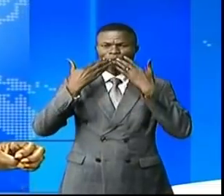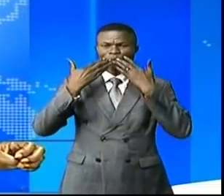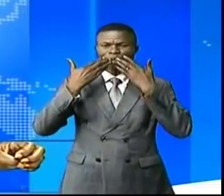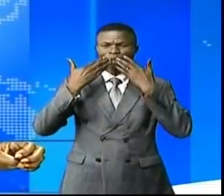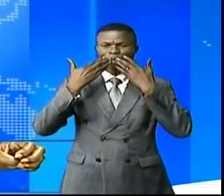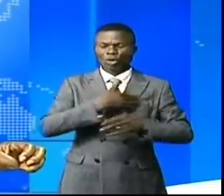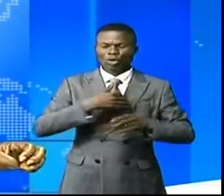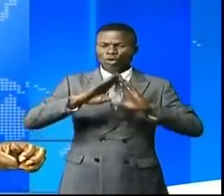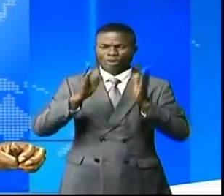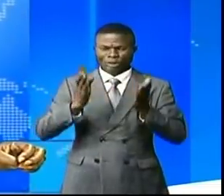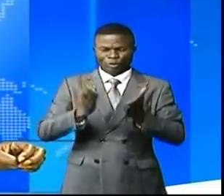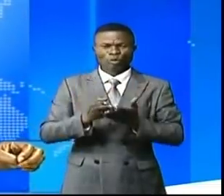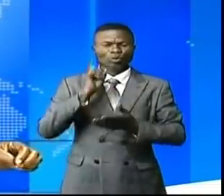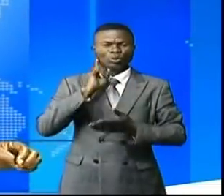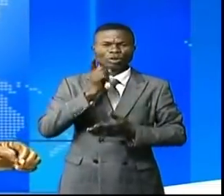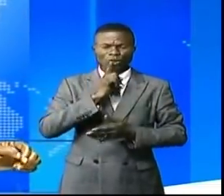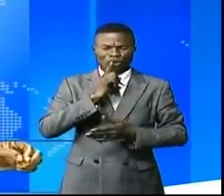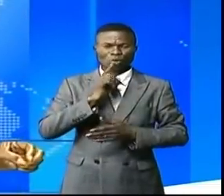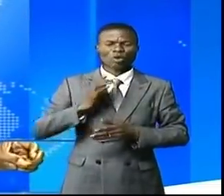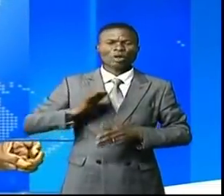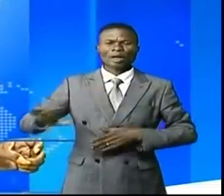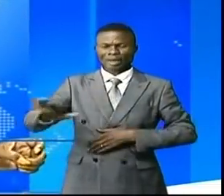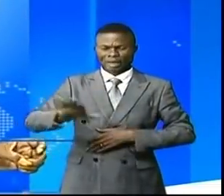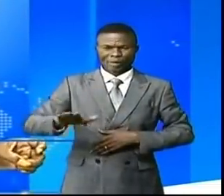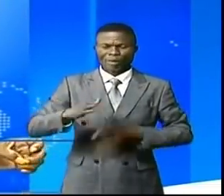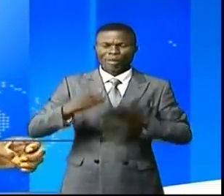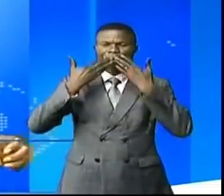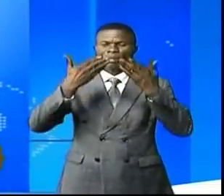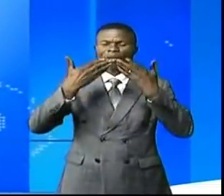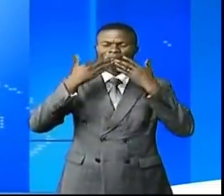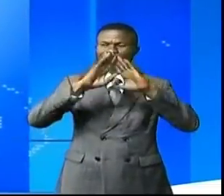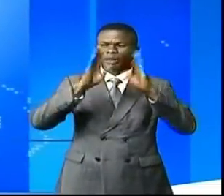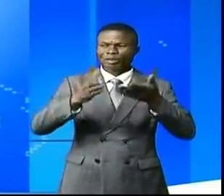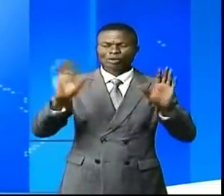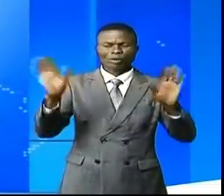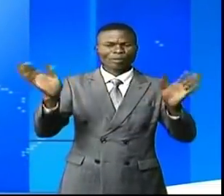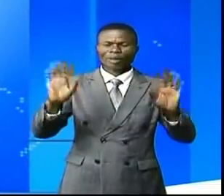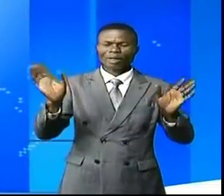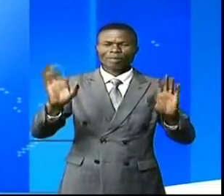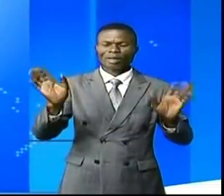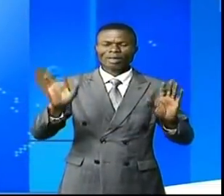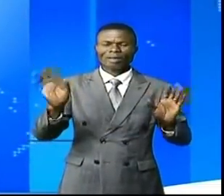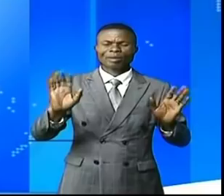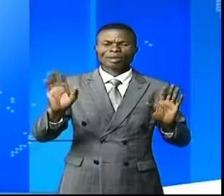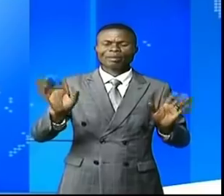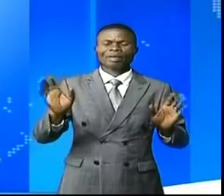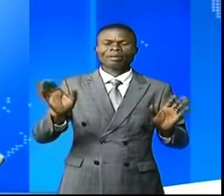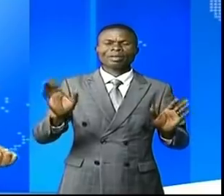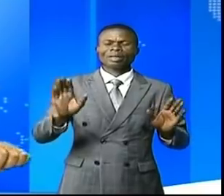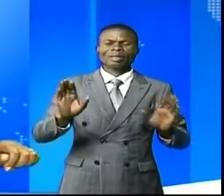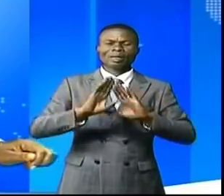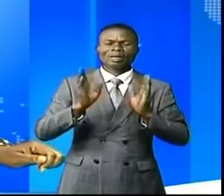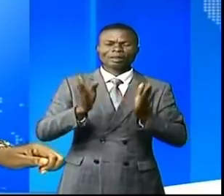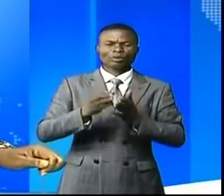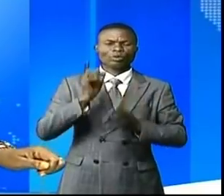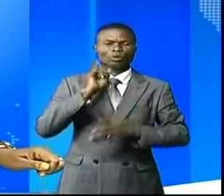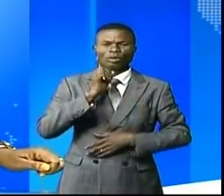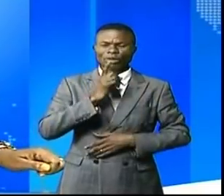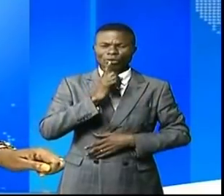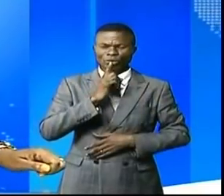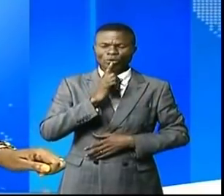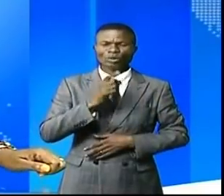nom de toute l'équipe rédactionnelle, nous vous disons merci de nous avoir suivis. Retrouvez demain à 19h Anita